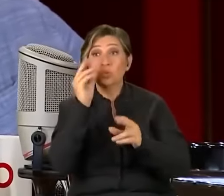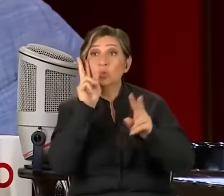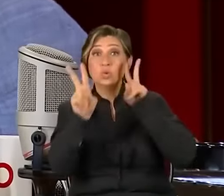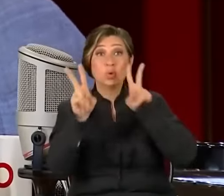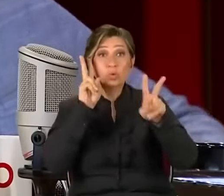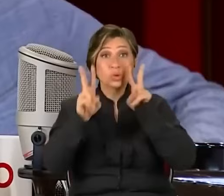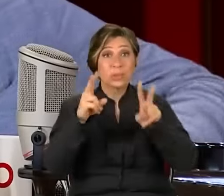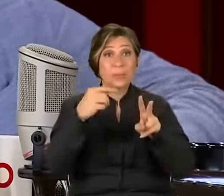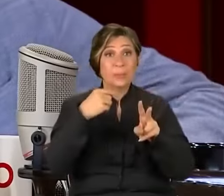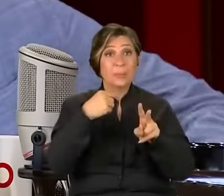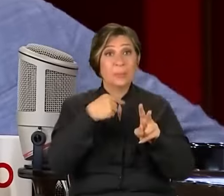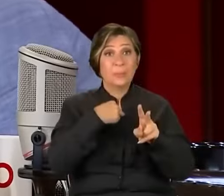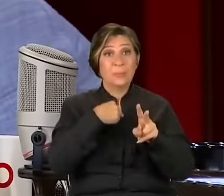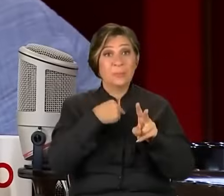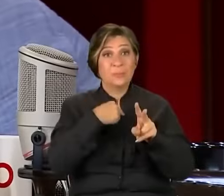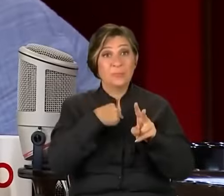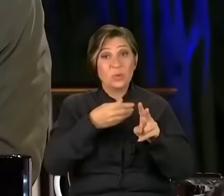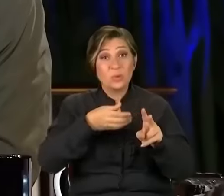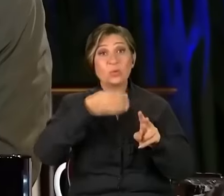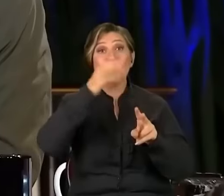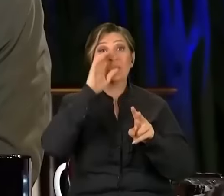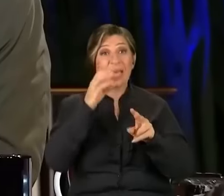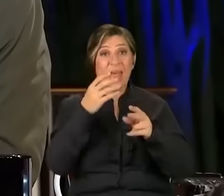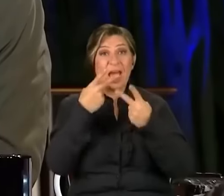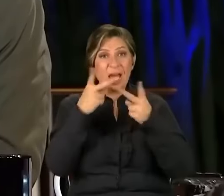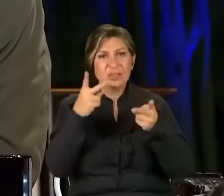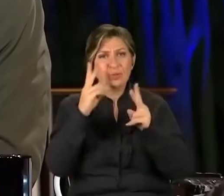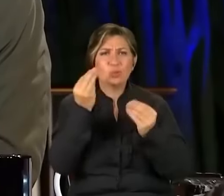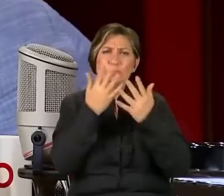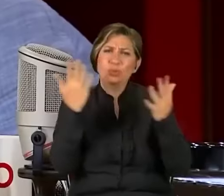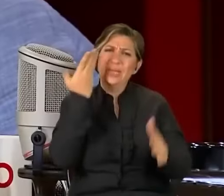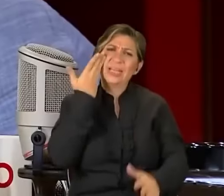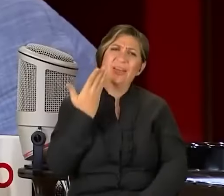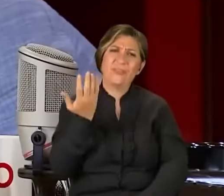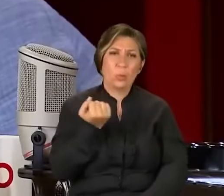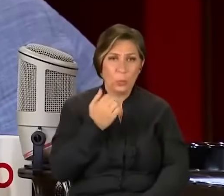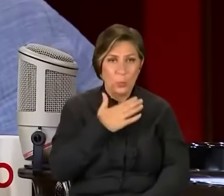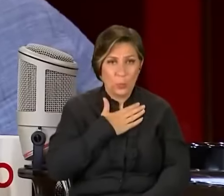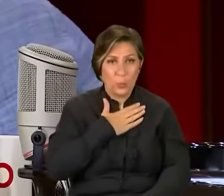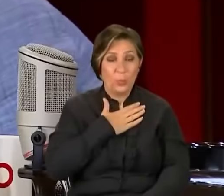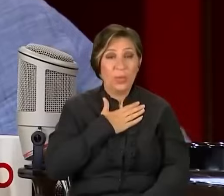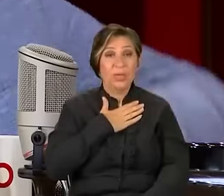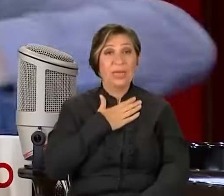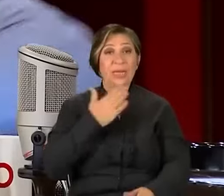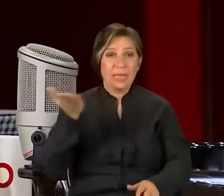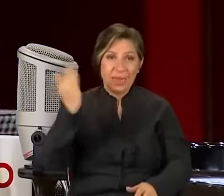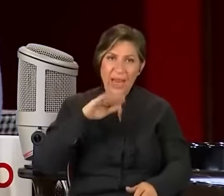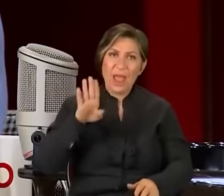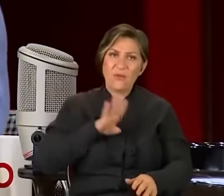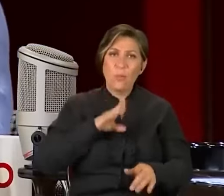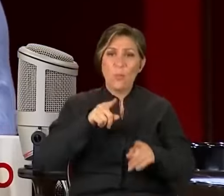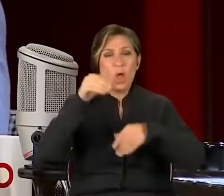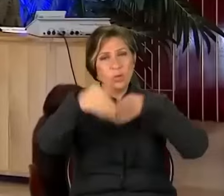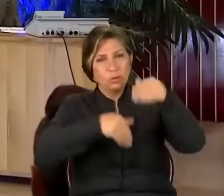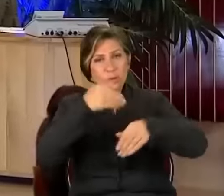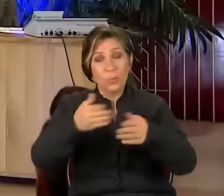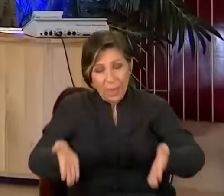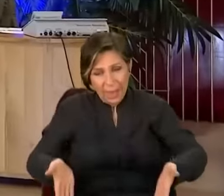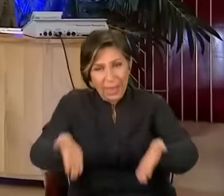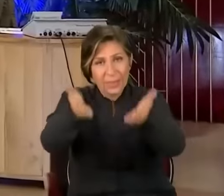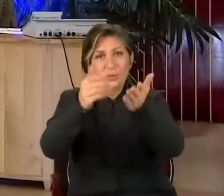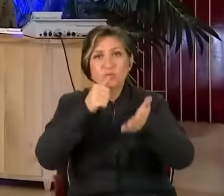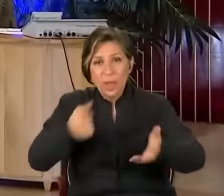bizim suyu içen açıkçası büyük keyif alıyorum tabii ki yani. Çünkü hani gel yavrum böyle yüzülür, hadi şimdi git